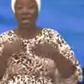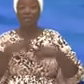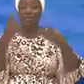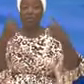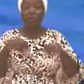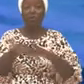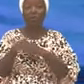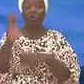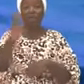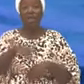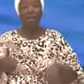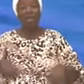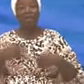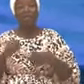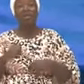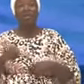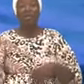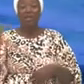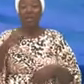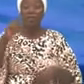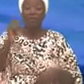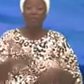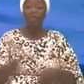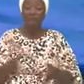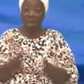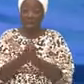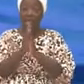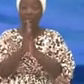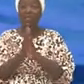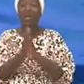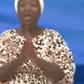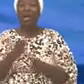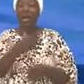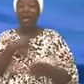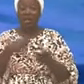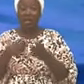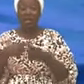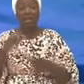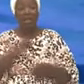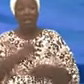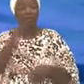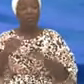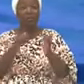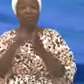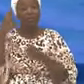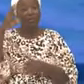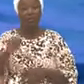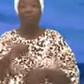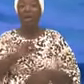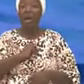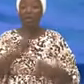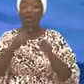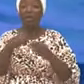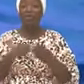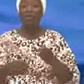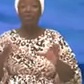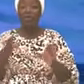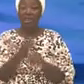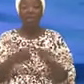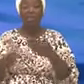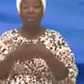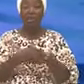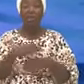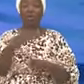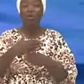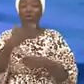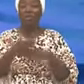dans la vie ils doivent réclamer et je le ferai pour eux je parlais de recouvrement